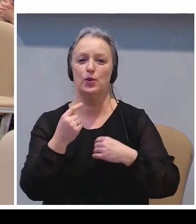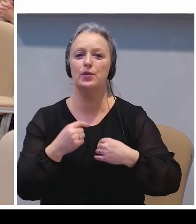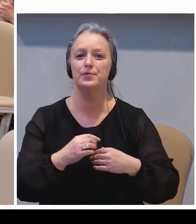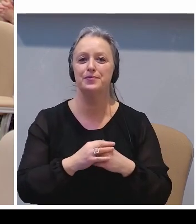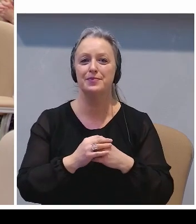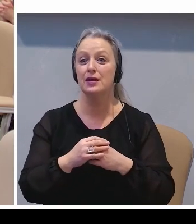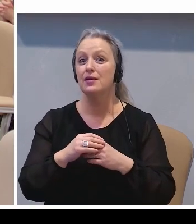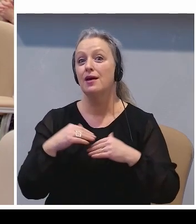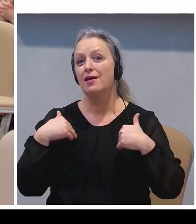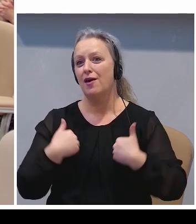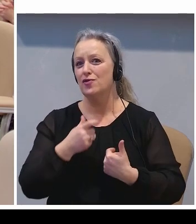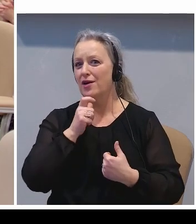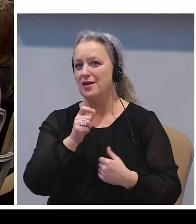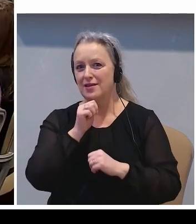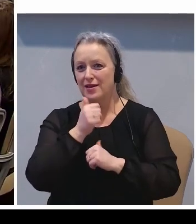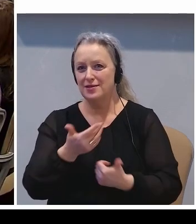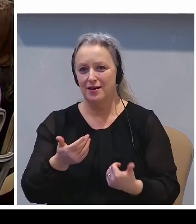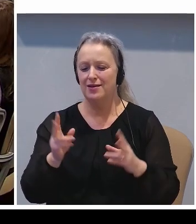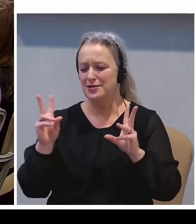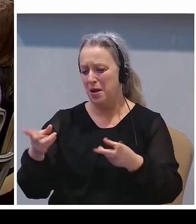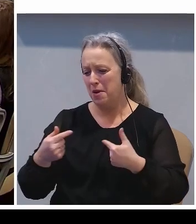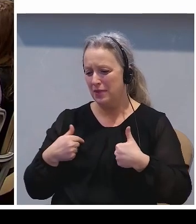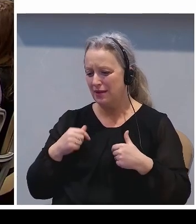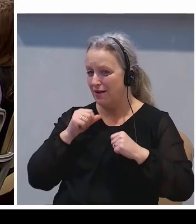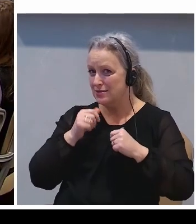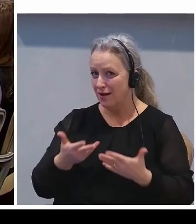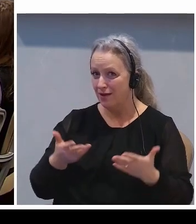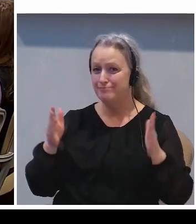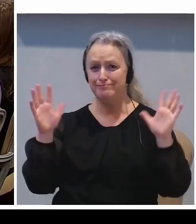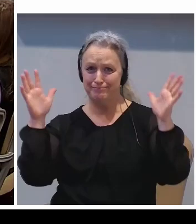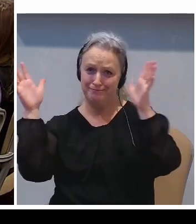Ma ei saa kahjuks vastata, ka mitte mina. Nii et